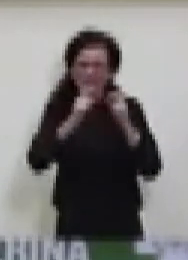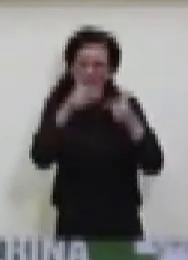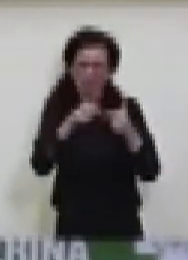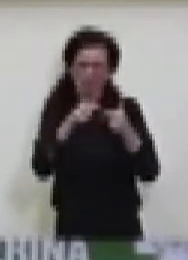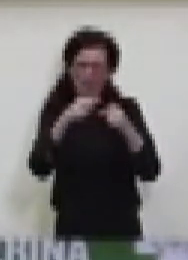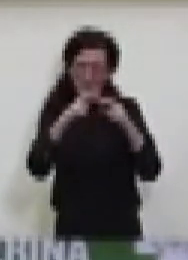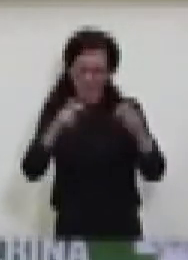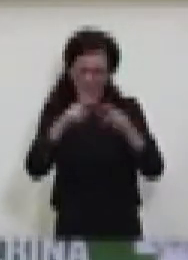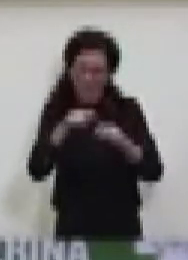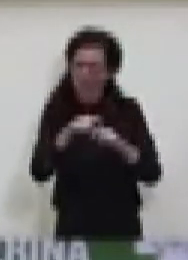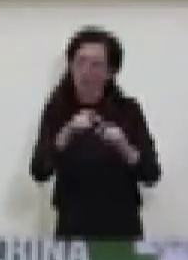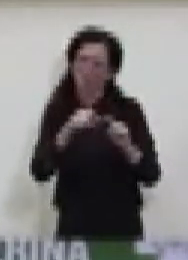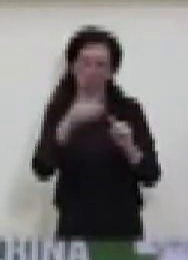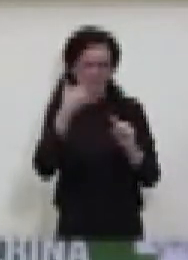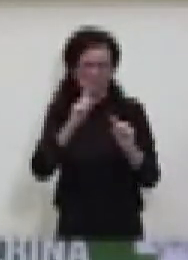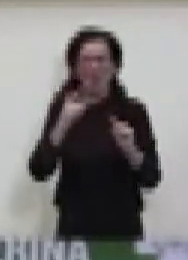dei costi vadano molto meglio